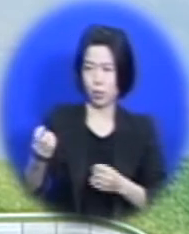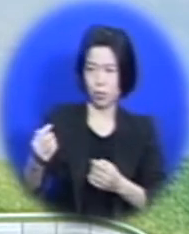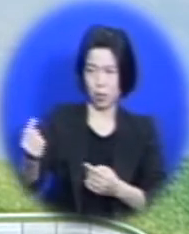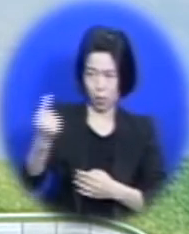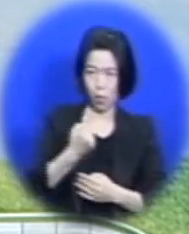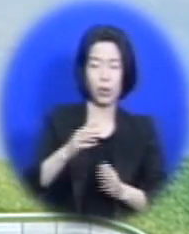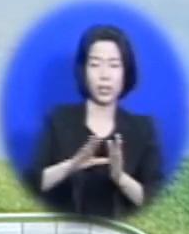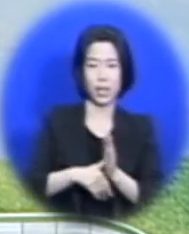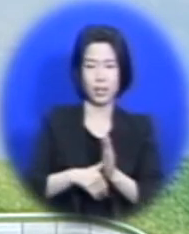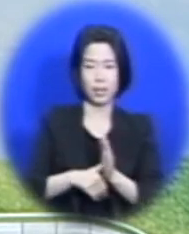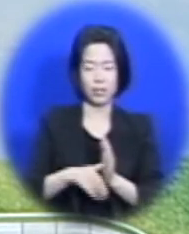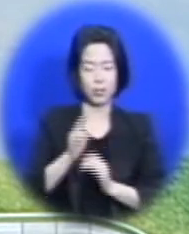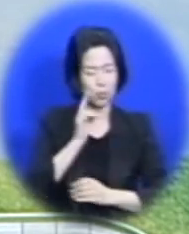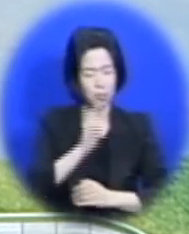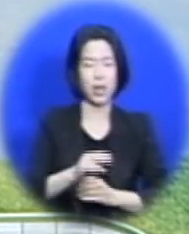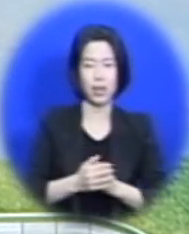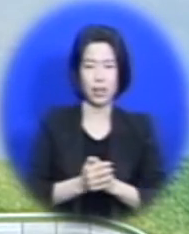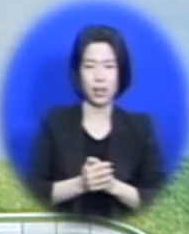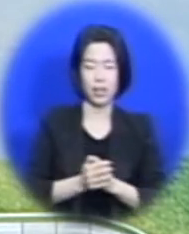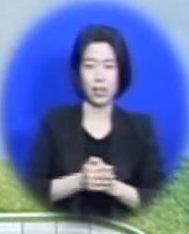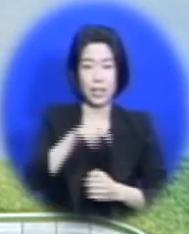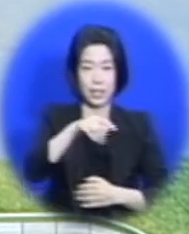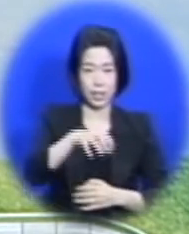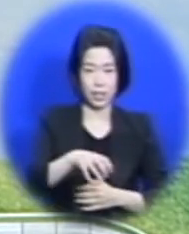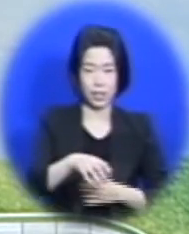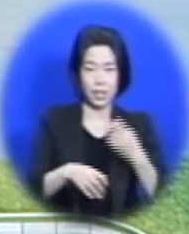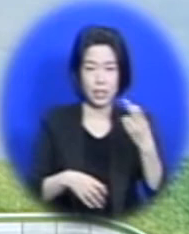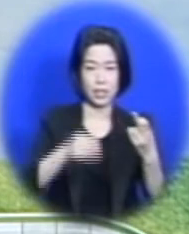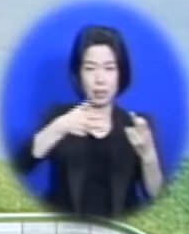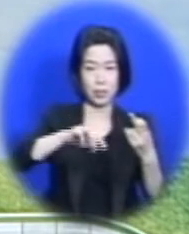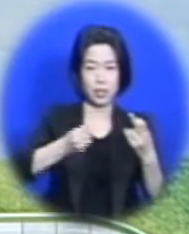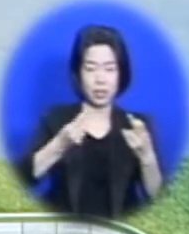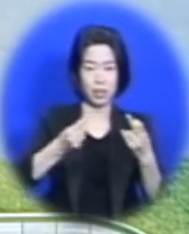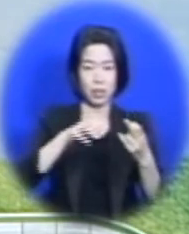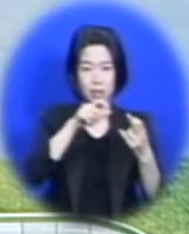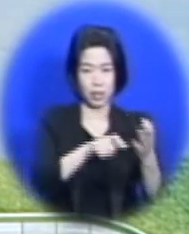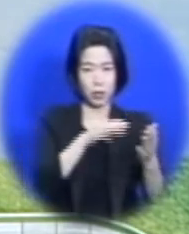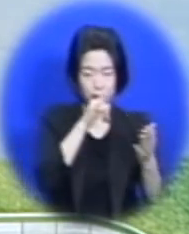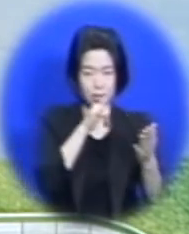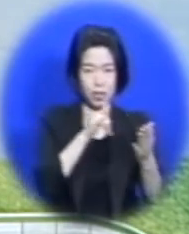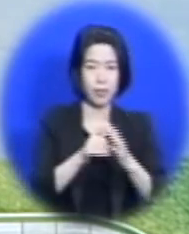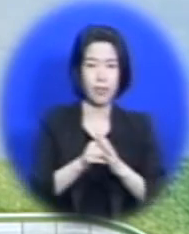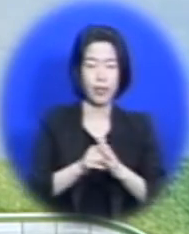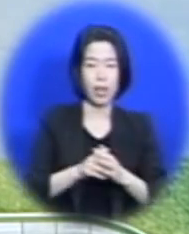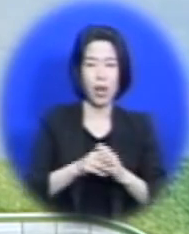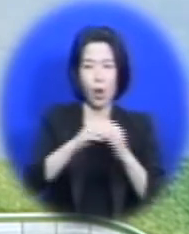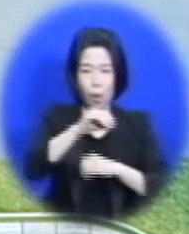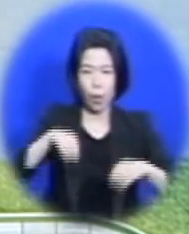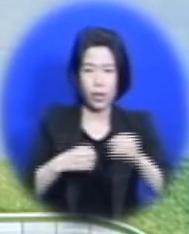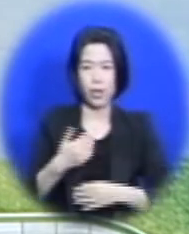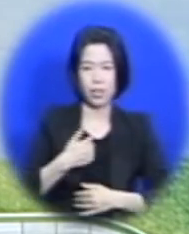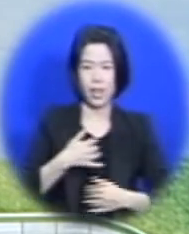경우에는 정말 끔찍한 일입니다. 여기 12절에도 나옵니다만, 차라리